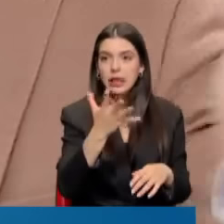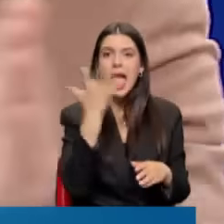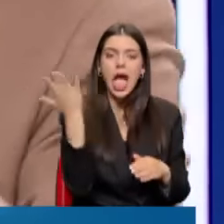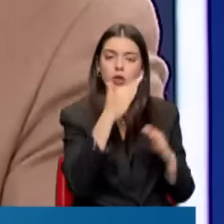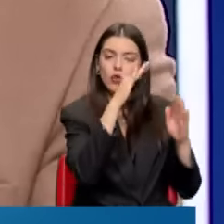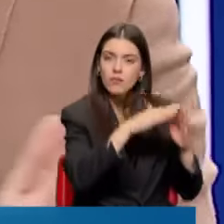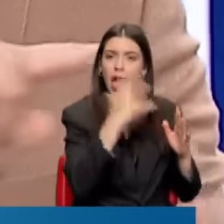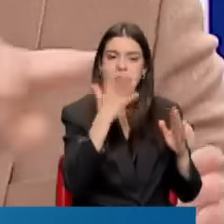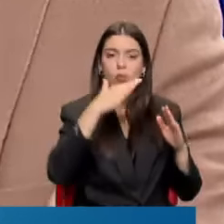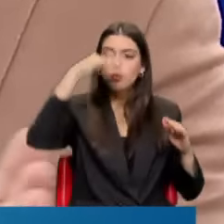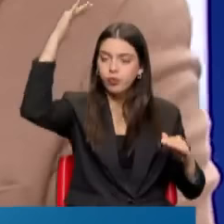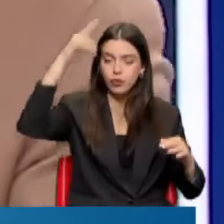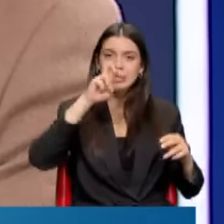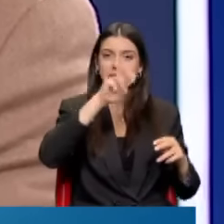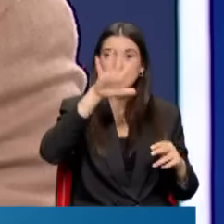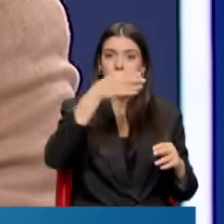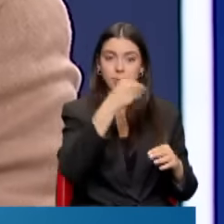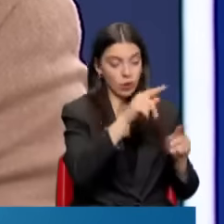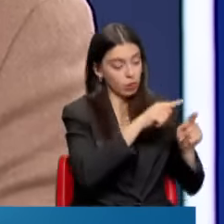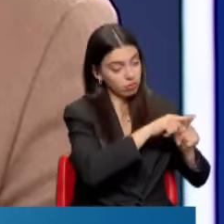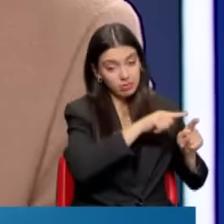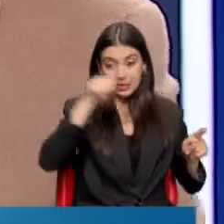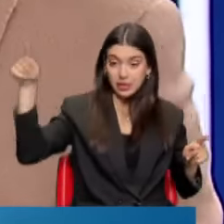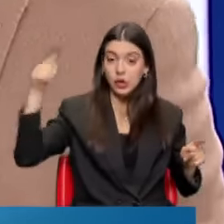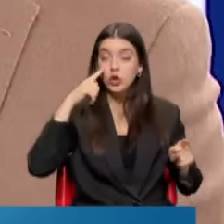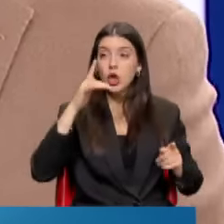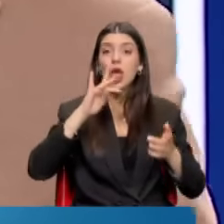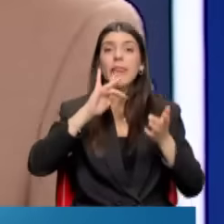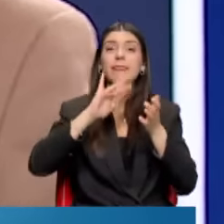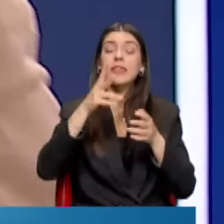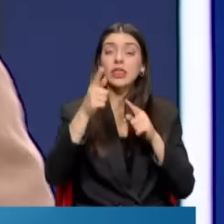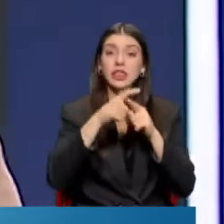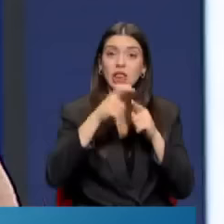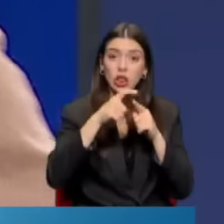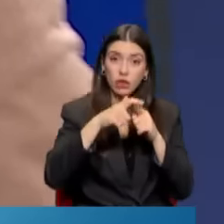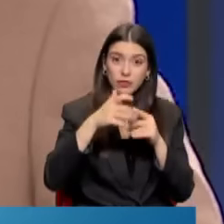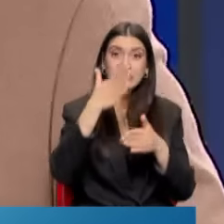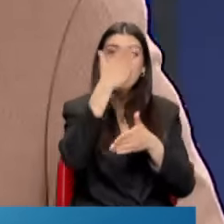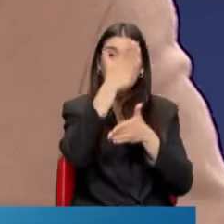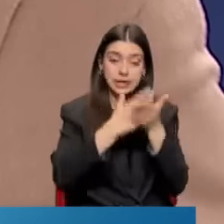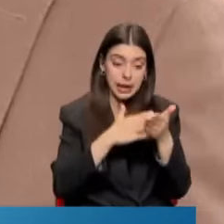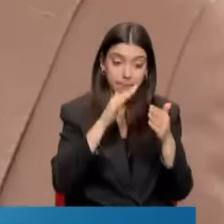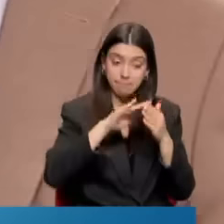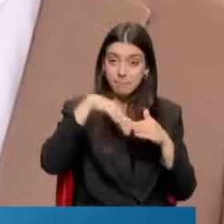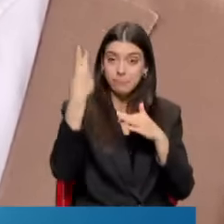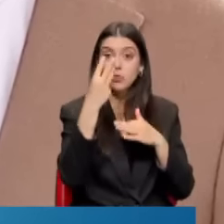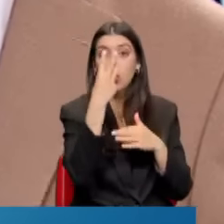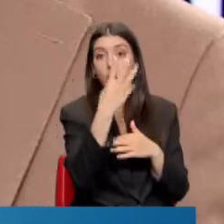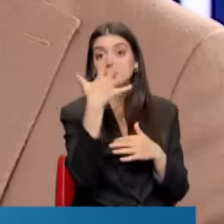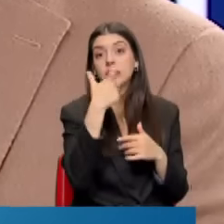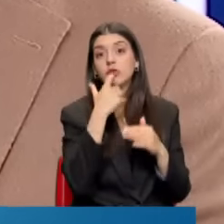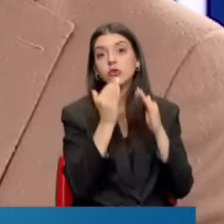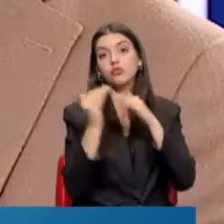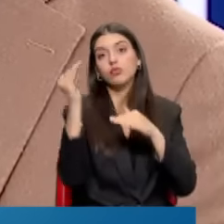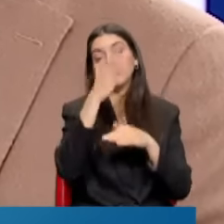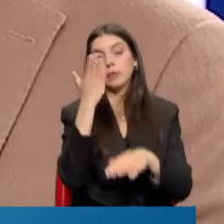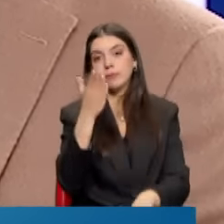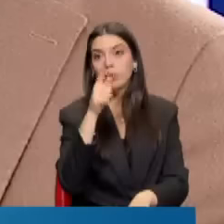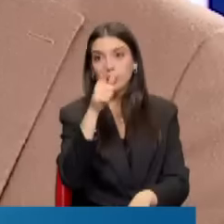küçükten en büyüğe 85 milyonu dizsen Nüfusun yarısı 35 yaşın üzerinde artık bu çok acayip bir şey yani